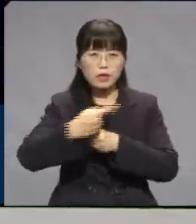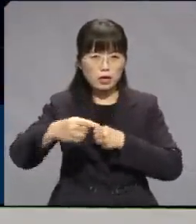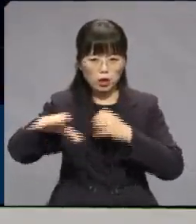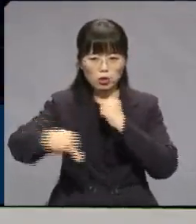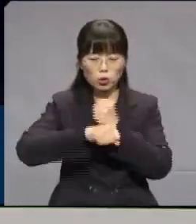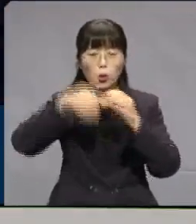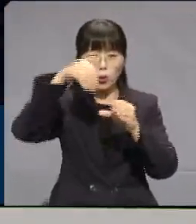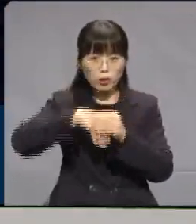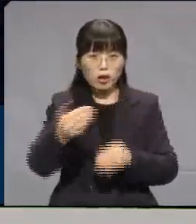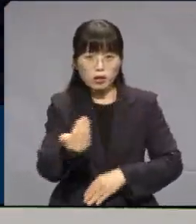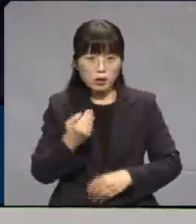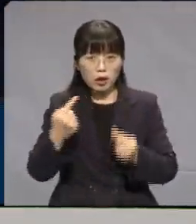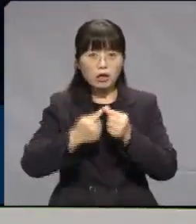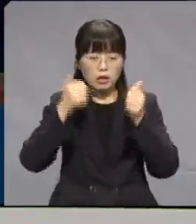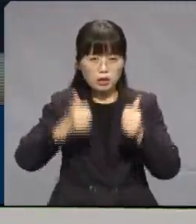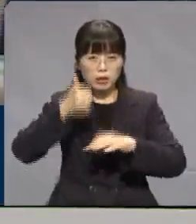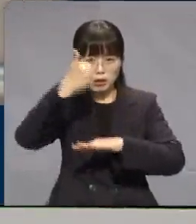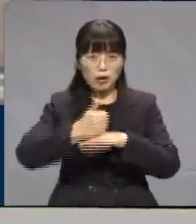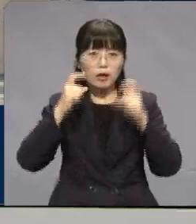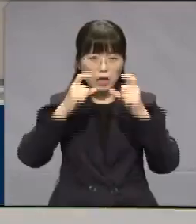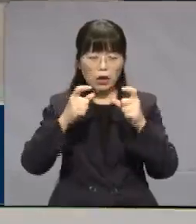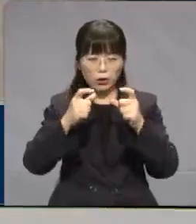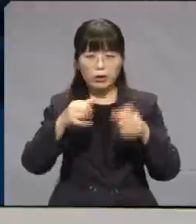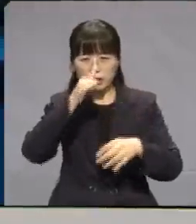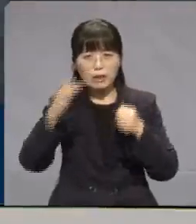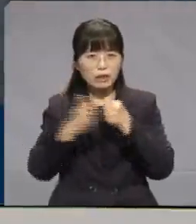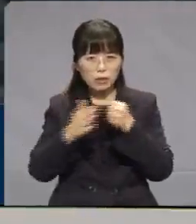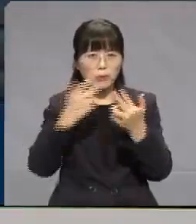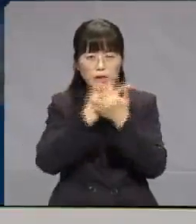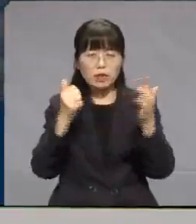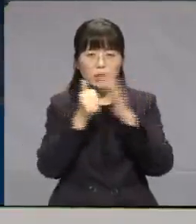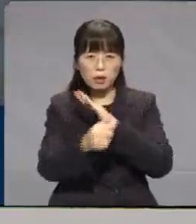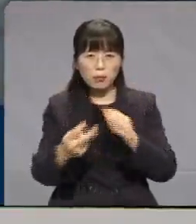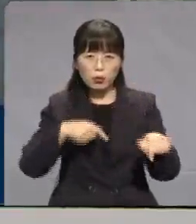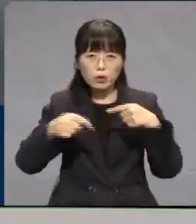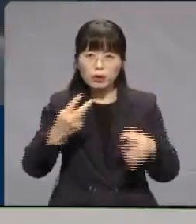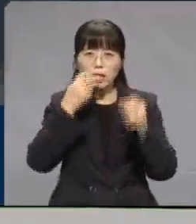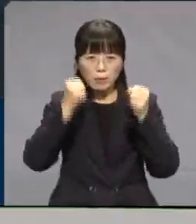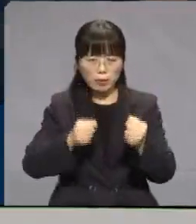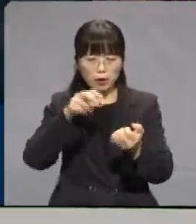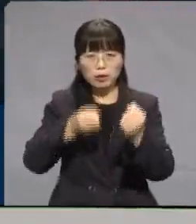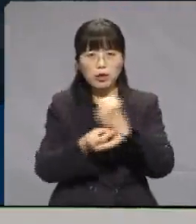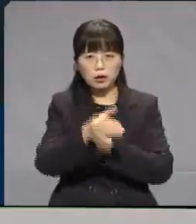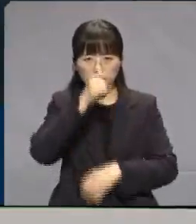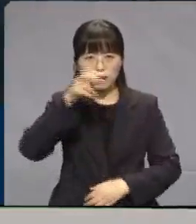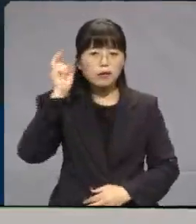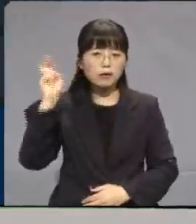전까지 일심 결과가 나올 수 있어 이대표 정치 생명에 영향을 줄 전망입니다 김하